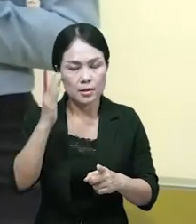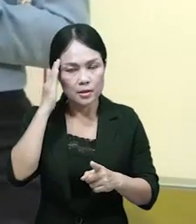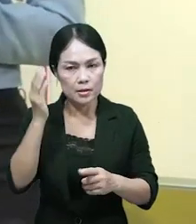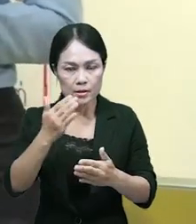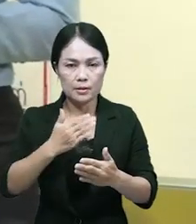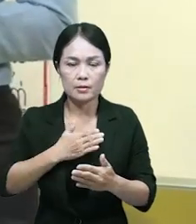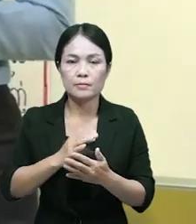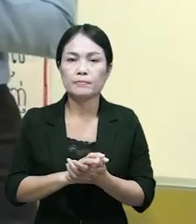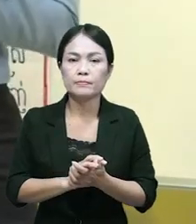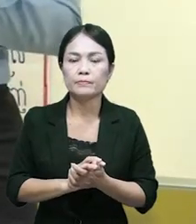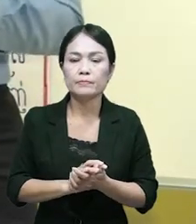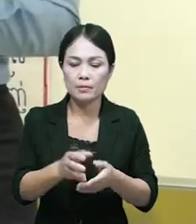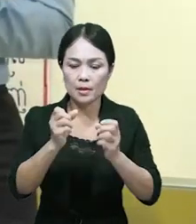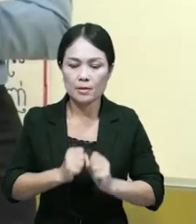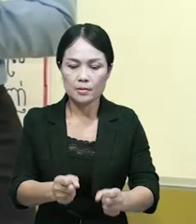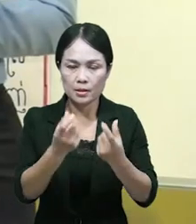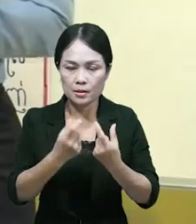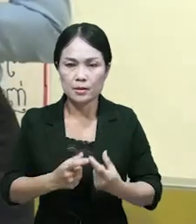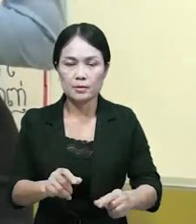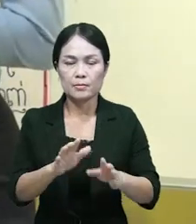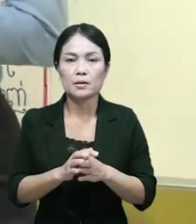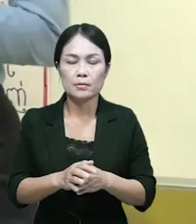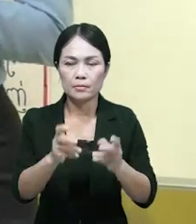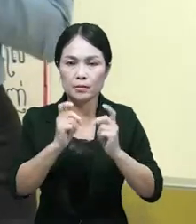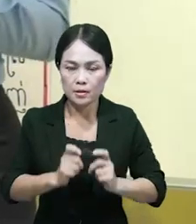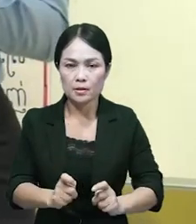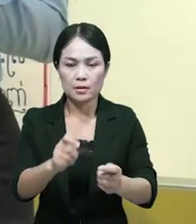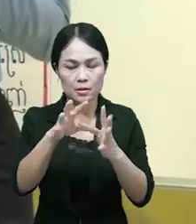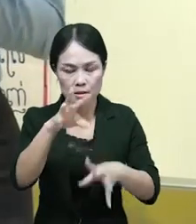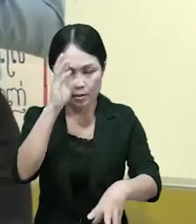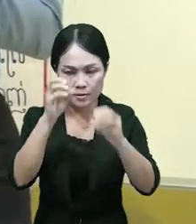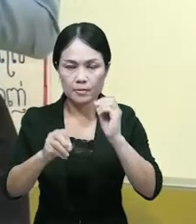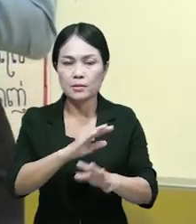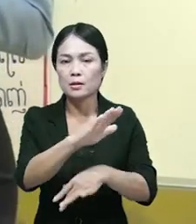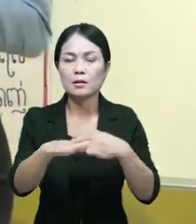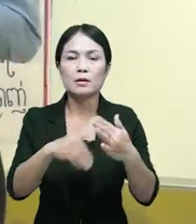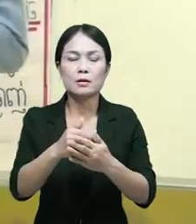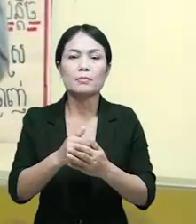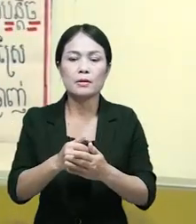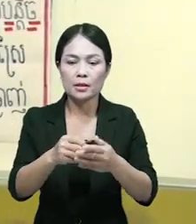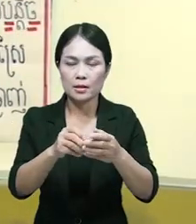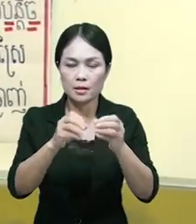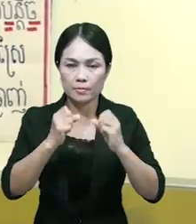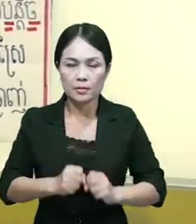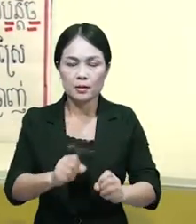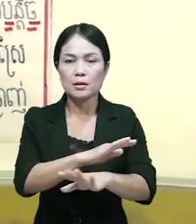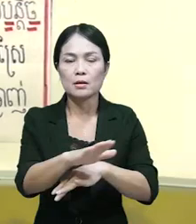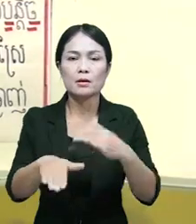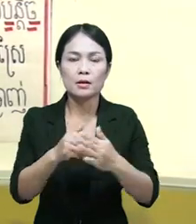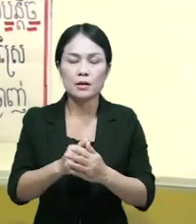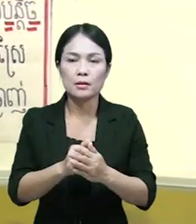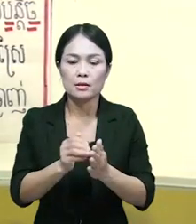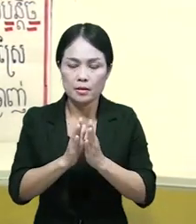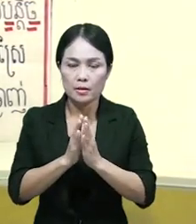យើងណាកូនណាចាព្យាយាមដោះស្រាយហើយខិតខំរៀនទាំងអស់គ្នាណាកូនខំរៀនទាំងអស់គ្នាចាអរគុណ